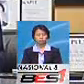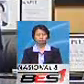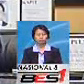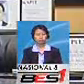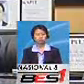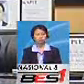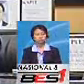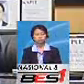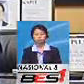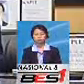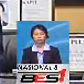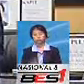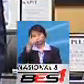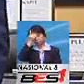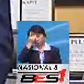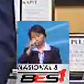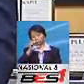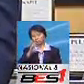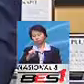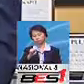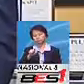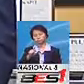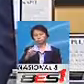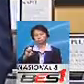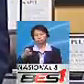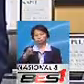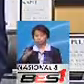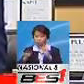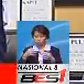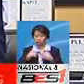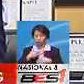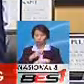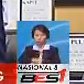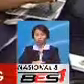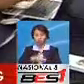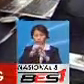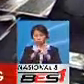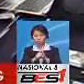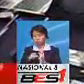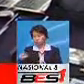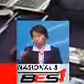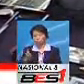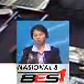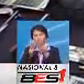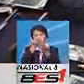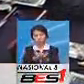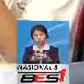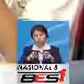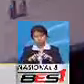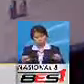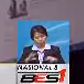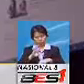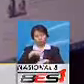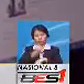kementeriannya tambah dat seriohamadh kuak lagi jika terdapat pelanggaran itu mereka akan Kemukakan kepada P panel yang